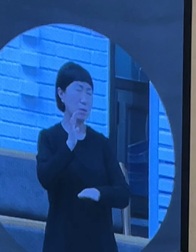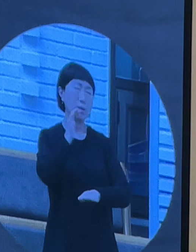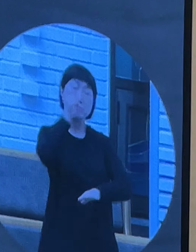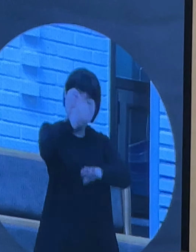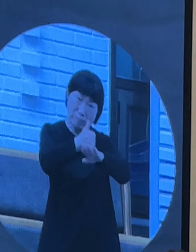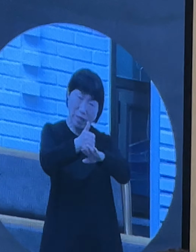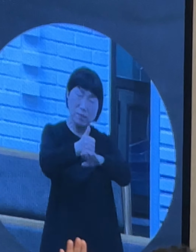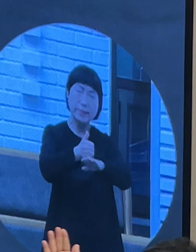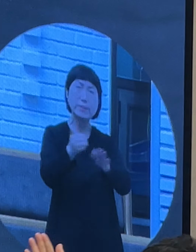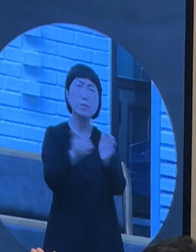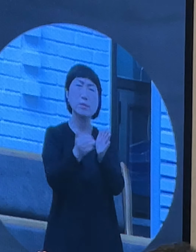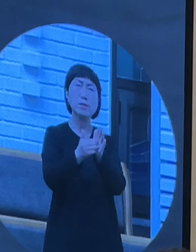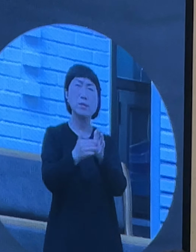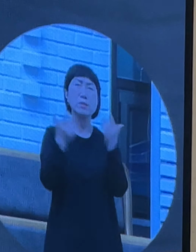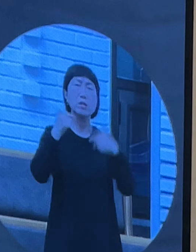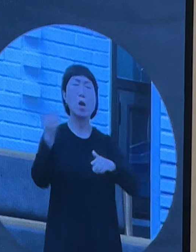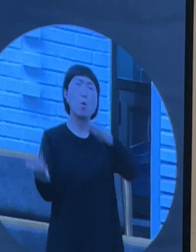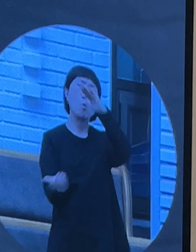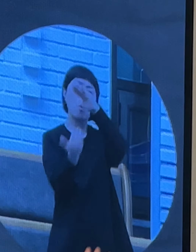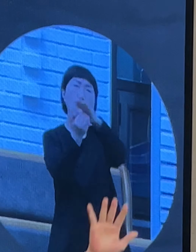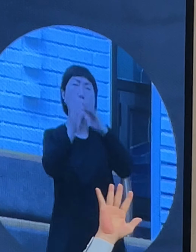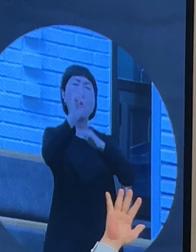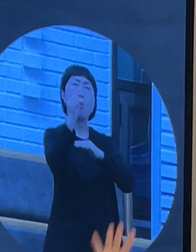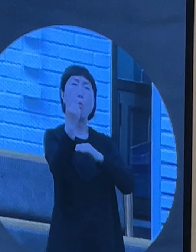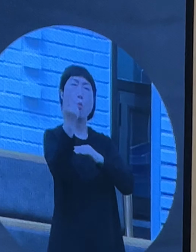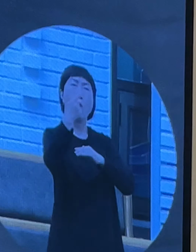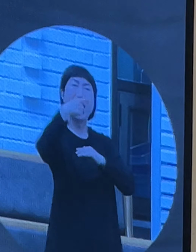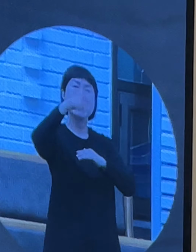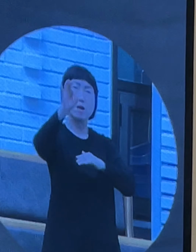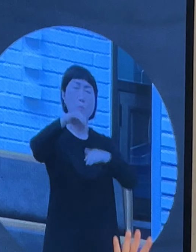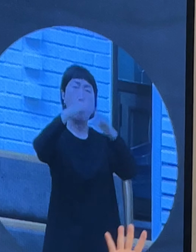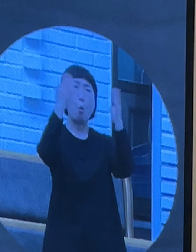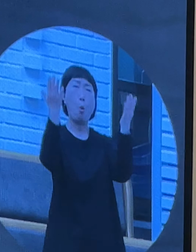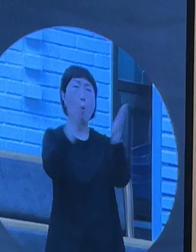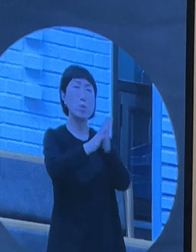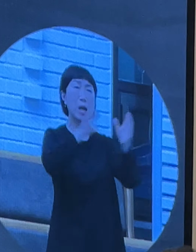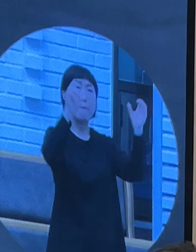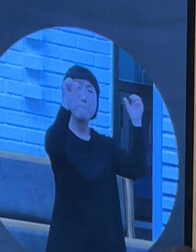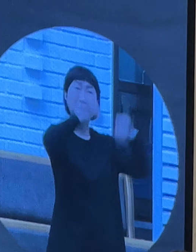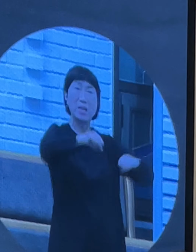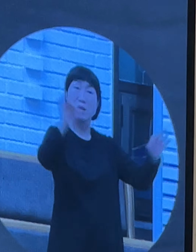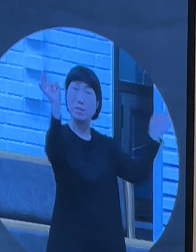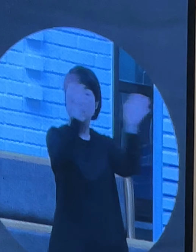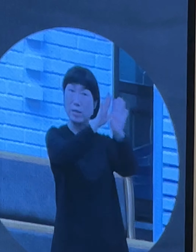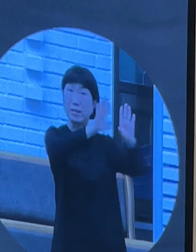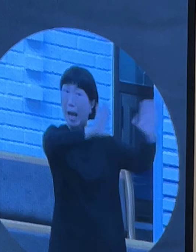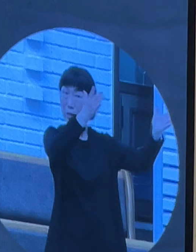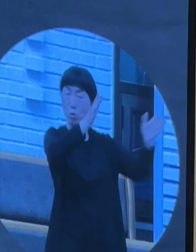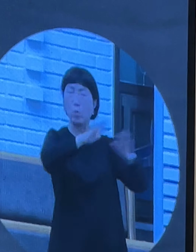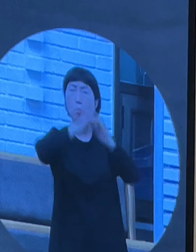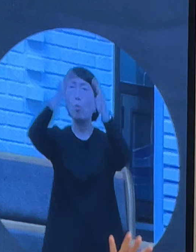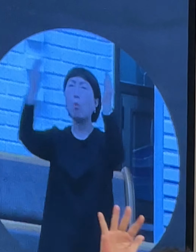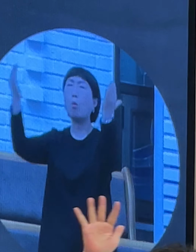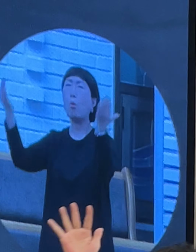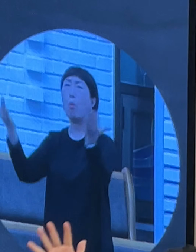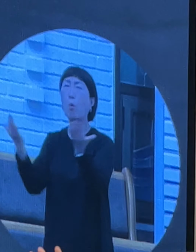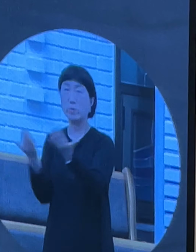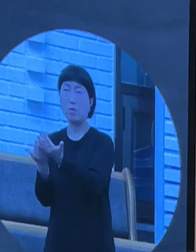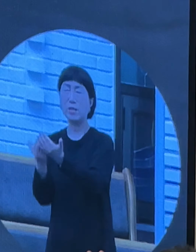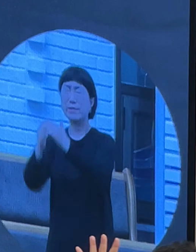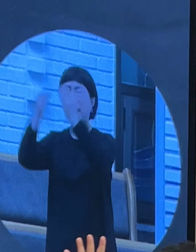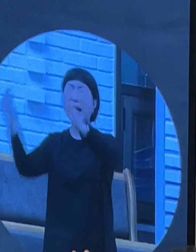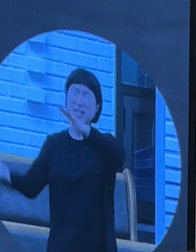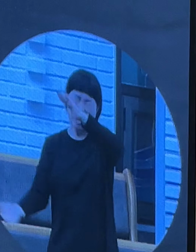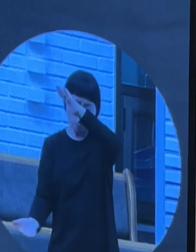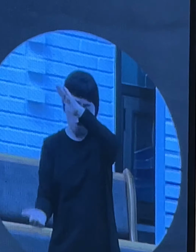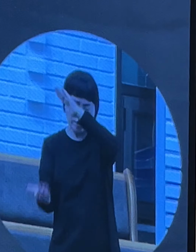거는 늘 완성의 의미예요. 그냥 모든 것들이 다 망해서 사라져서 끝이 아니라 모든 것들이 다